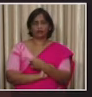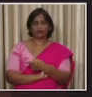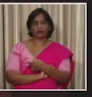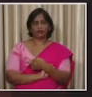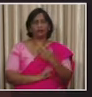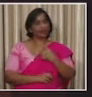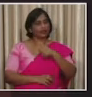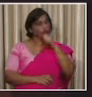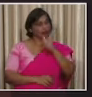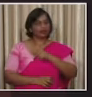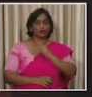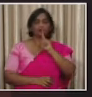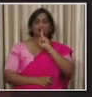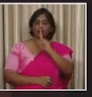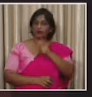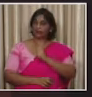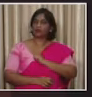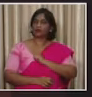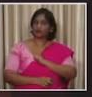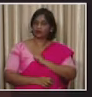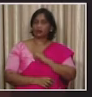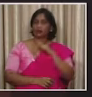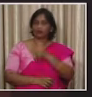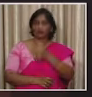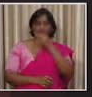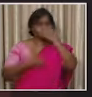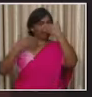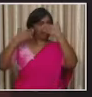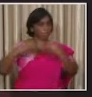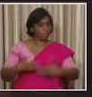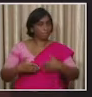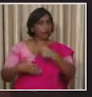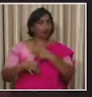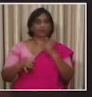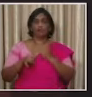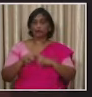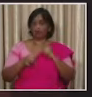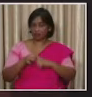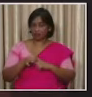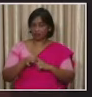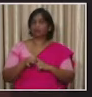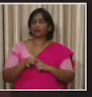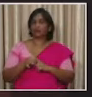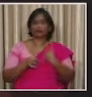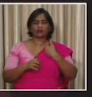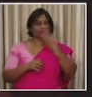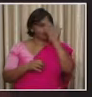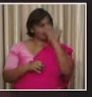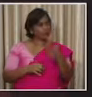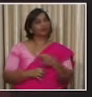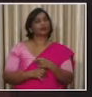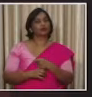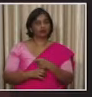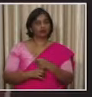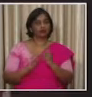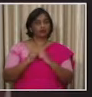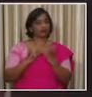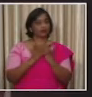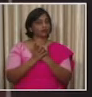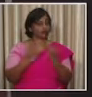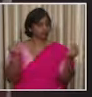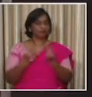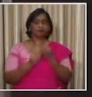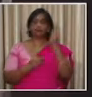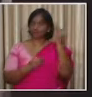මම පැහැදිලිව කියන්න කැමති මේ ලවණ බාධක ප්‍රශ්නයට කරුණා කරලා විසඳුමක් ලබා